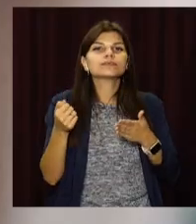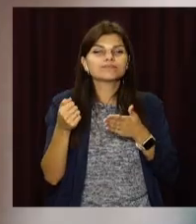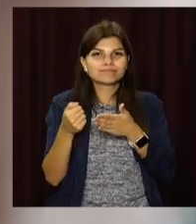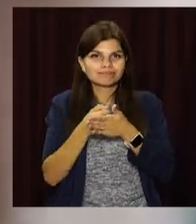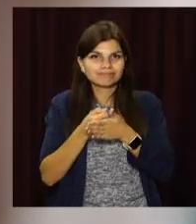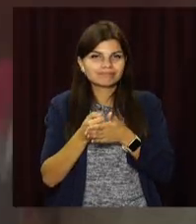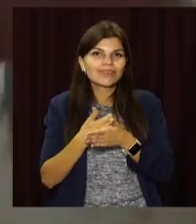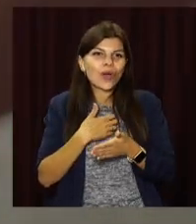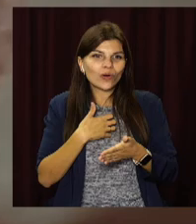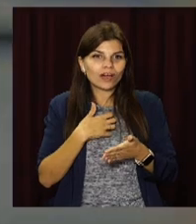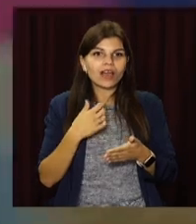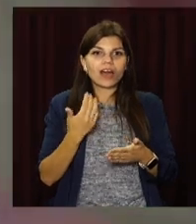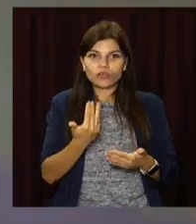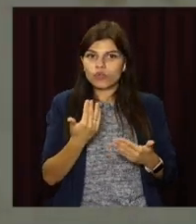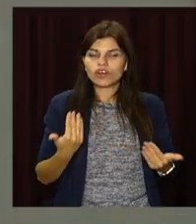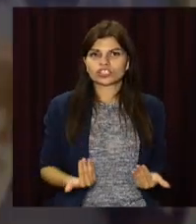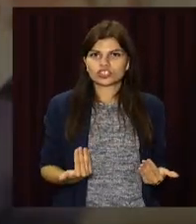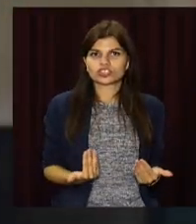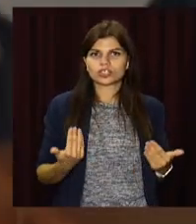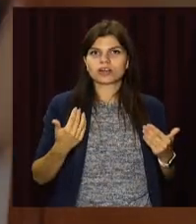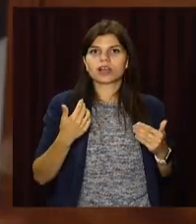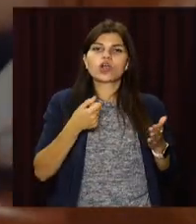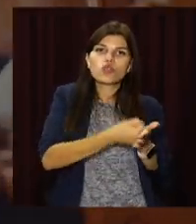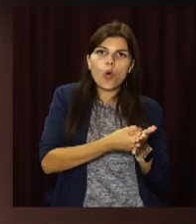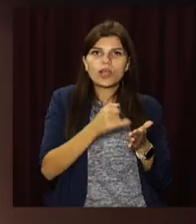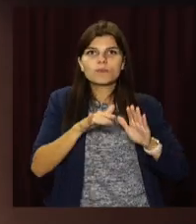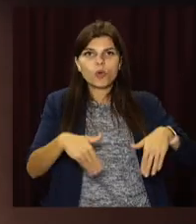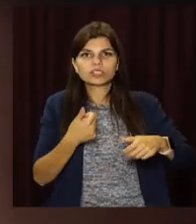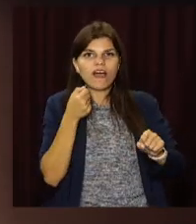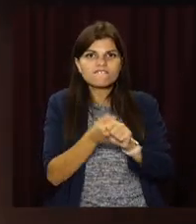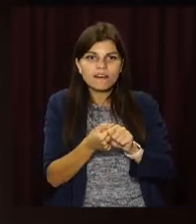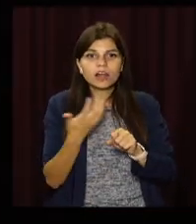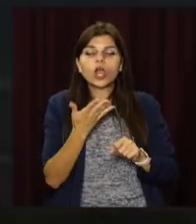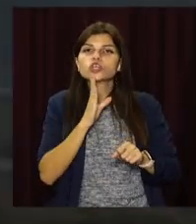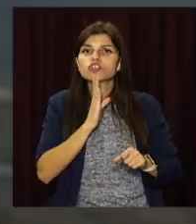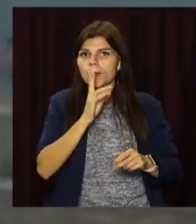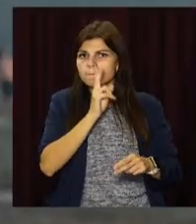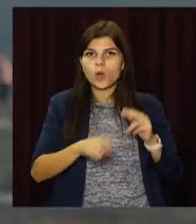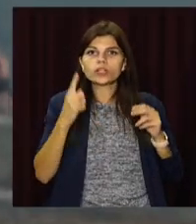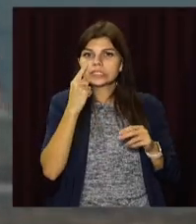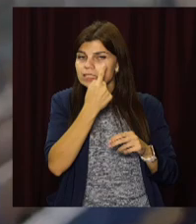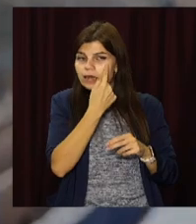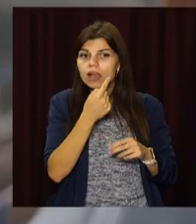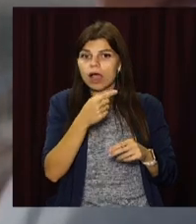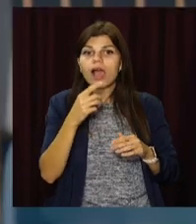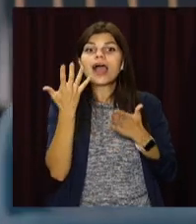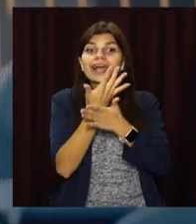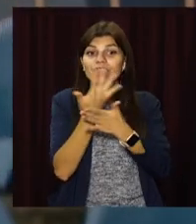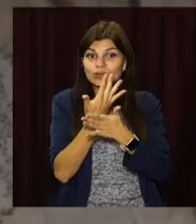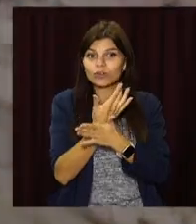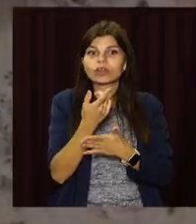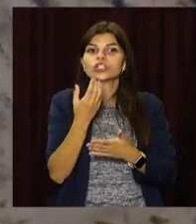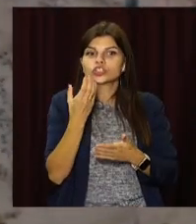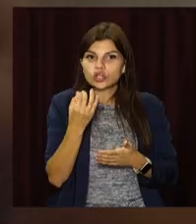подавала надії, але її життя розділилося на до і після аварії, після якої дівчина втратила зір. Вихід стрічки ще раз